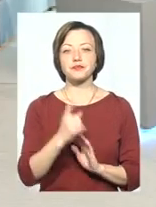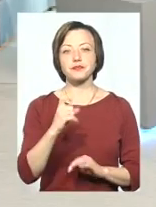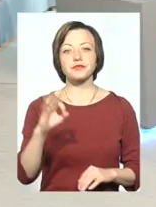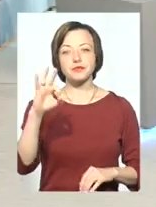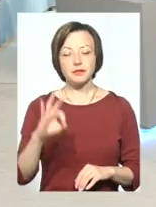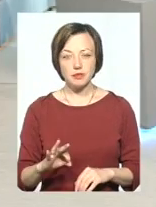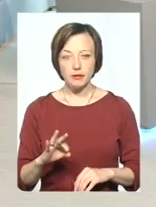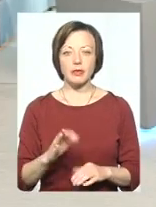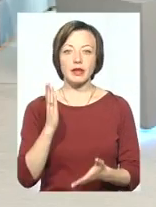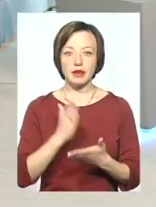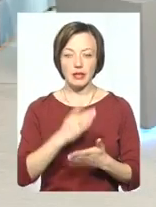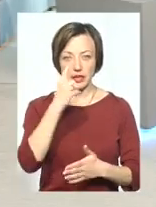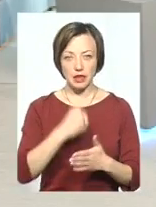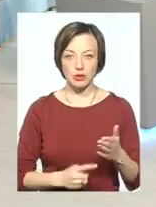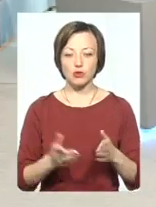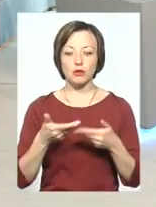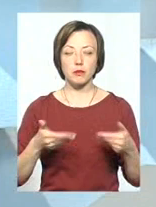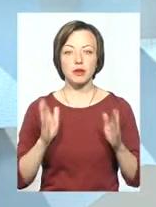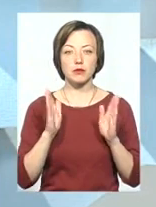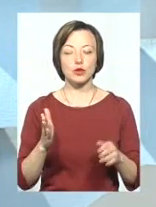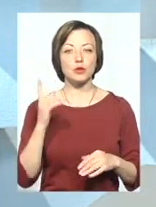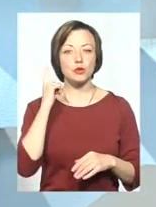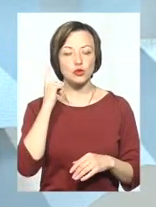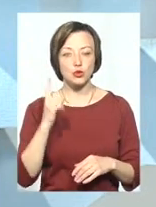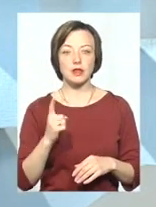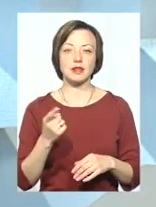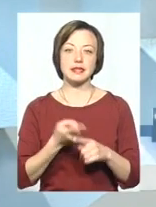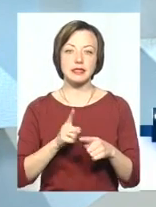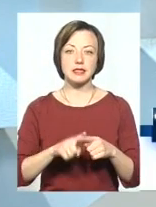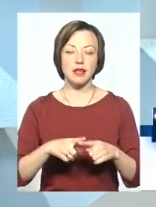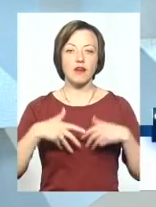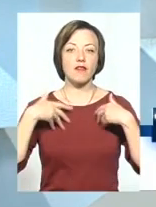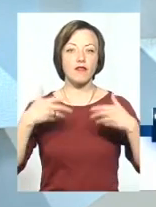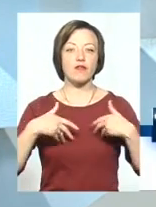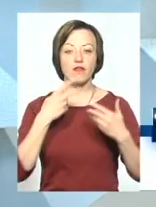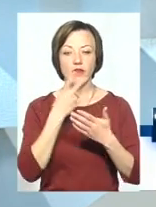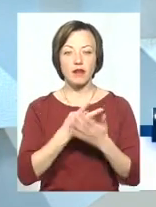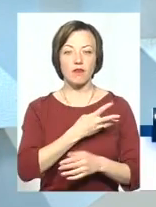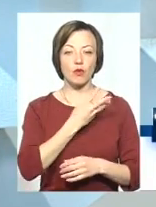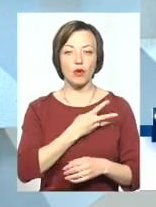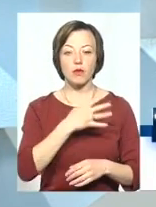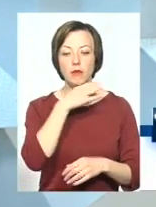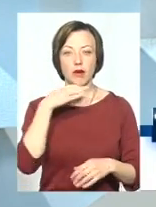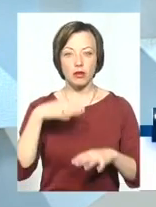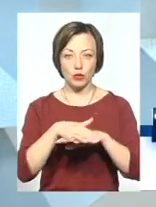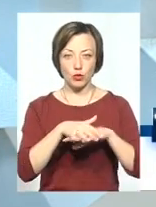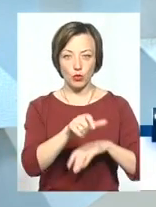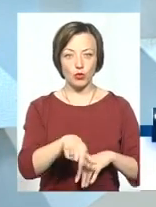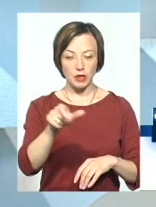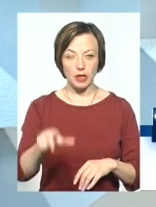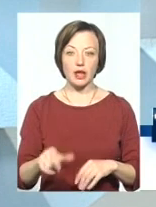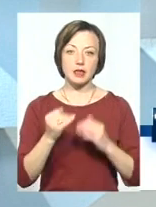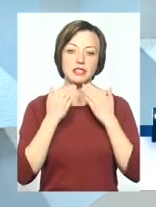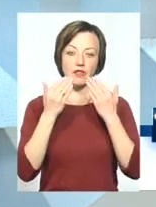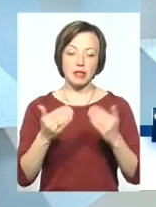надія на те, що будемо почутими. Безумовно, це волевиявлення широких кіл громадськості, виборців і відповідно